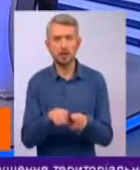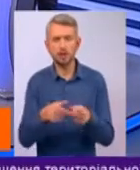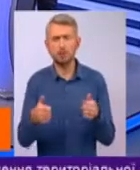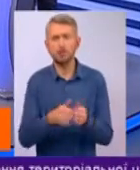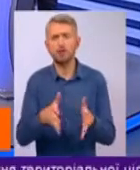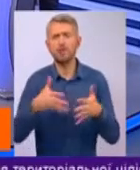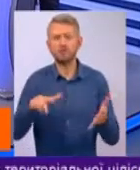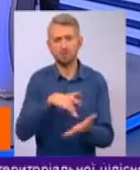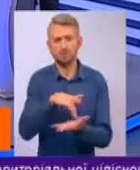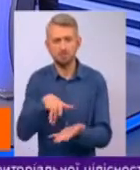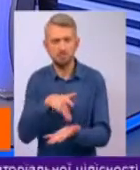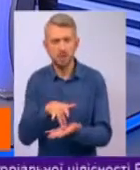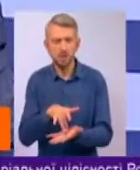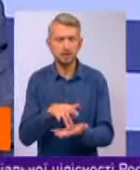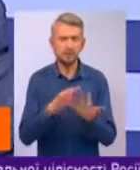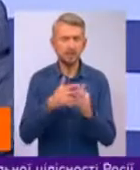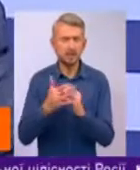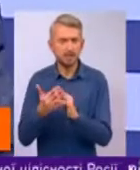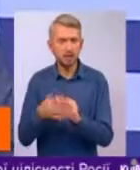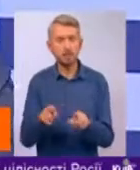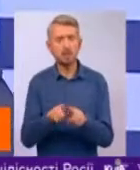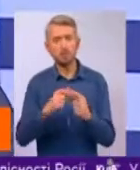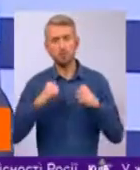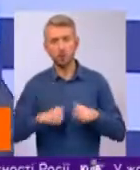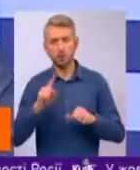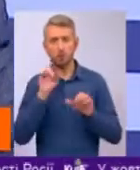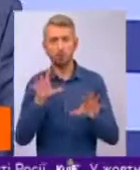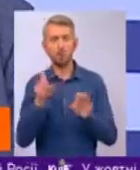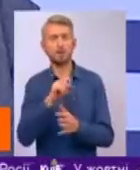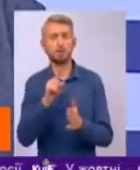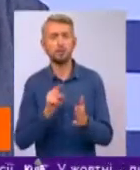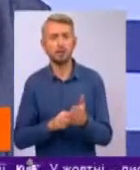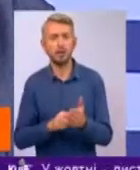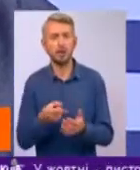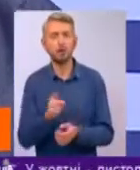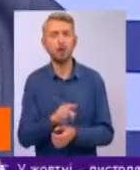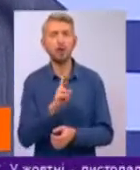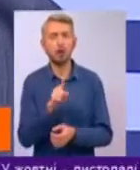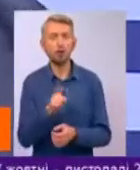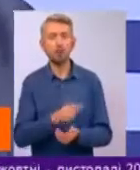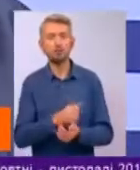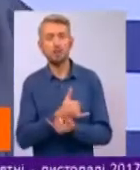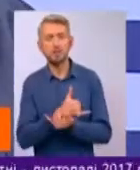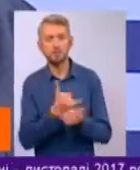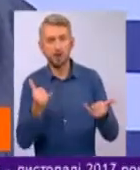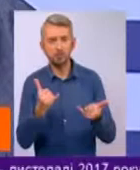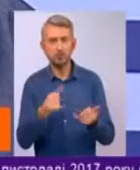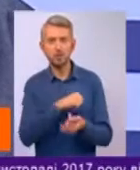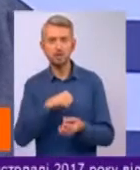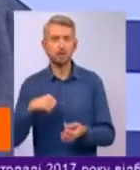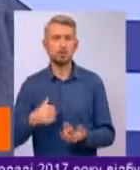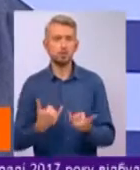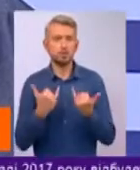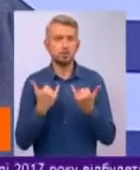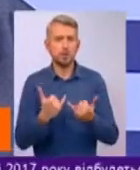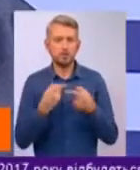великих населених пунктів. І так само спокійно сприймається питання того, як їх забезпечити самим